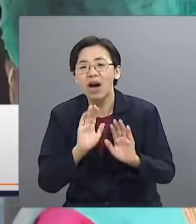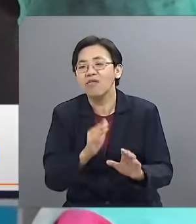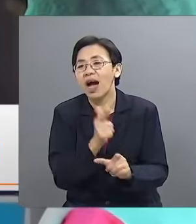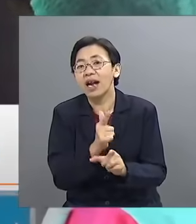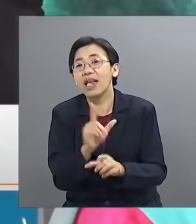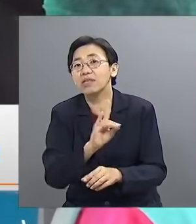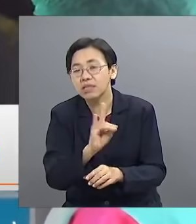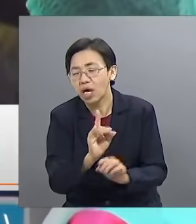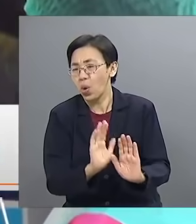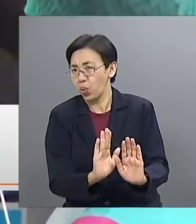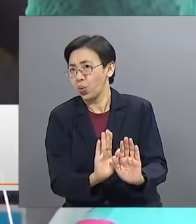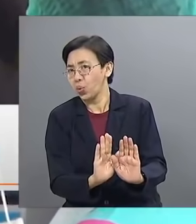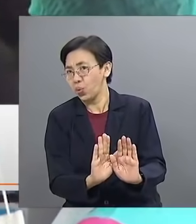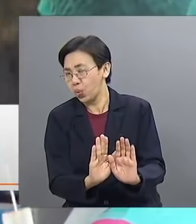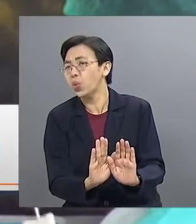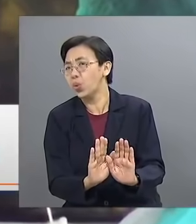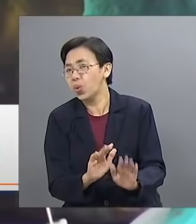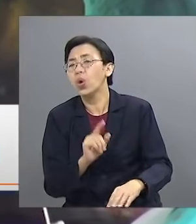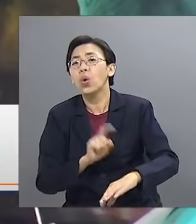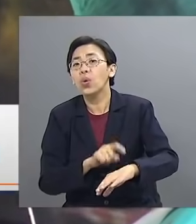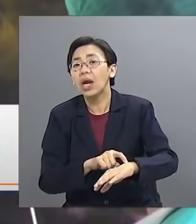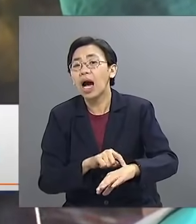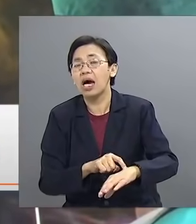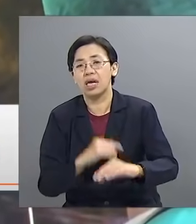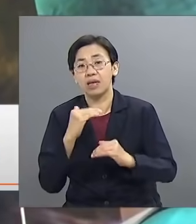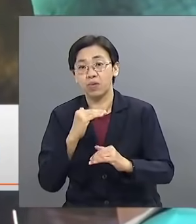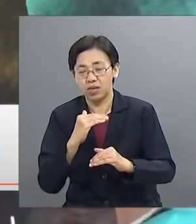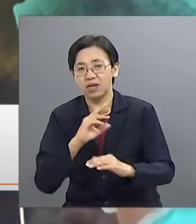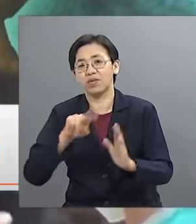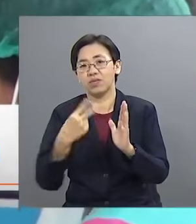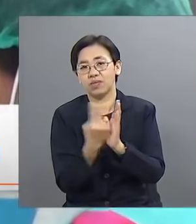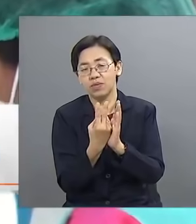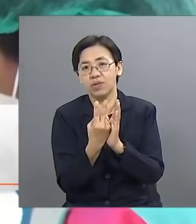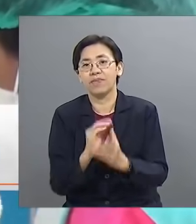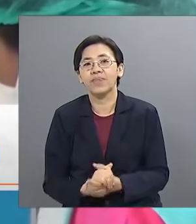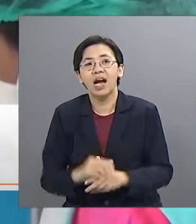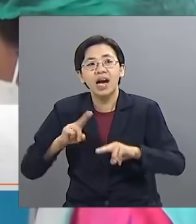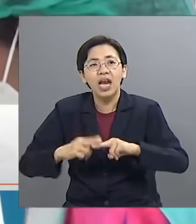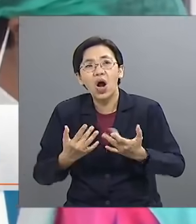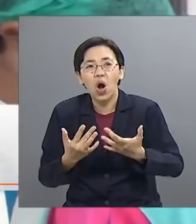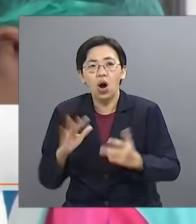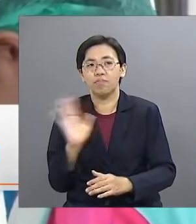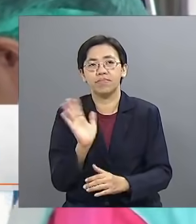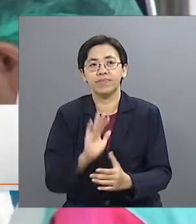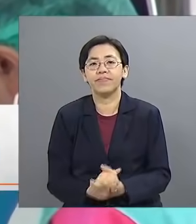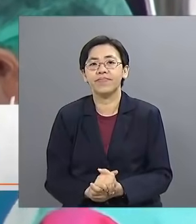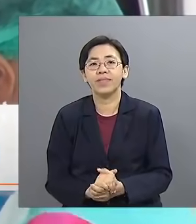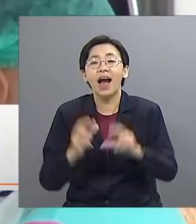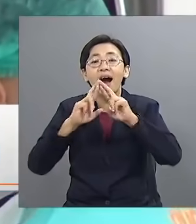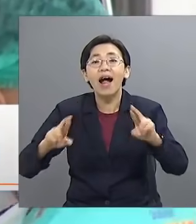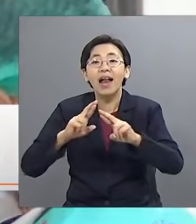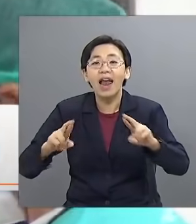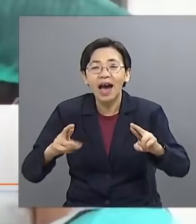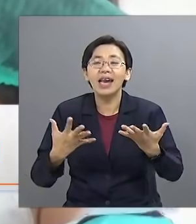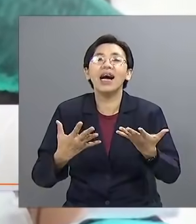ลาในการให้บริการไม่เกินรายละ2ชั่วโมงเหมือนกันและต้องไม่มีผู้นั่งรอภายในร้านด้วยร้านสะดวกซื้อร้านค้า